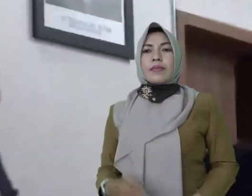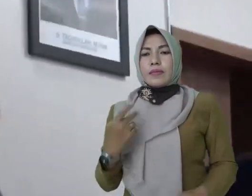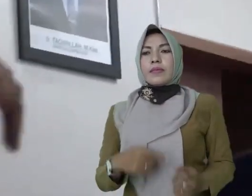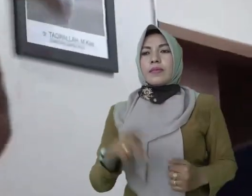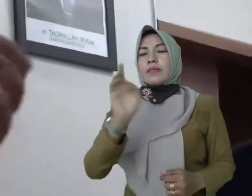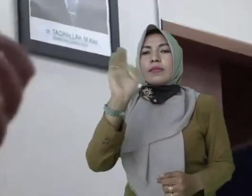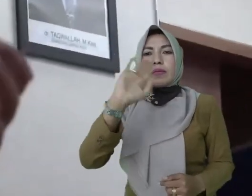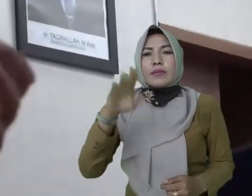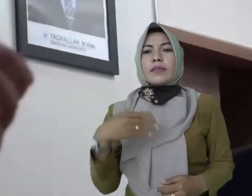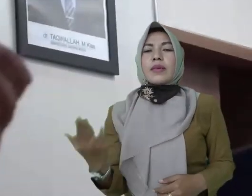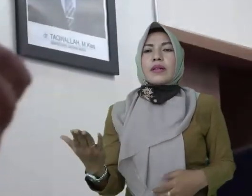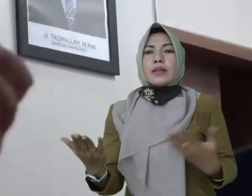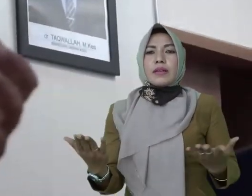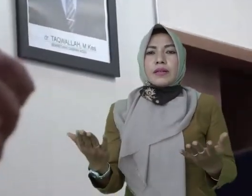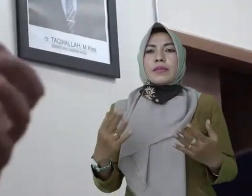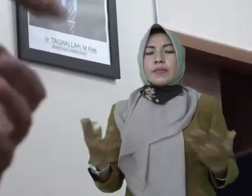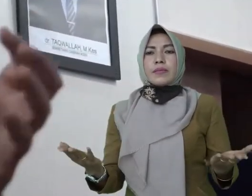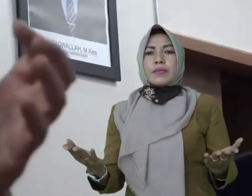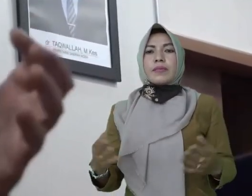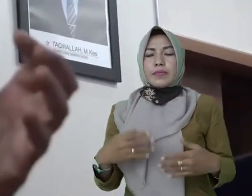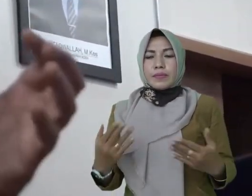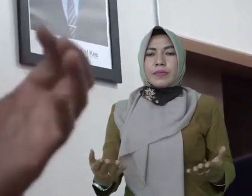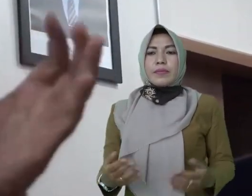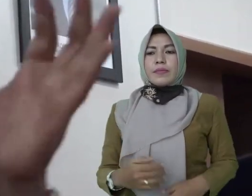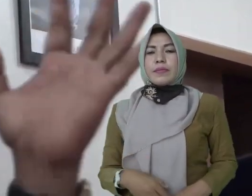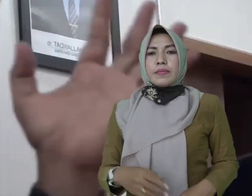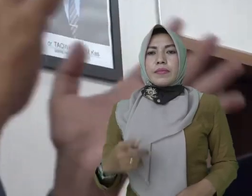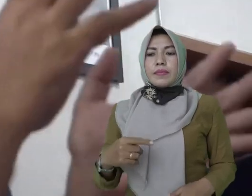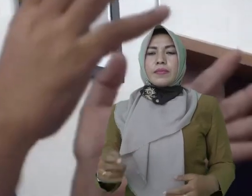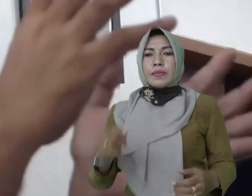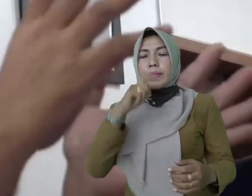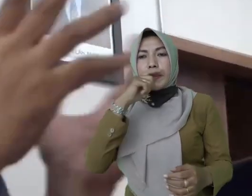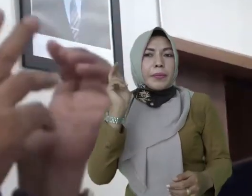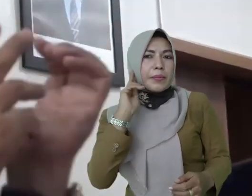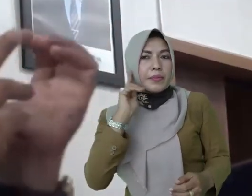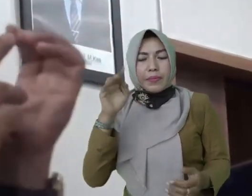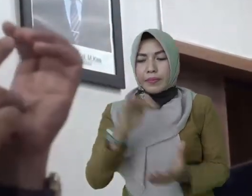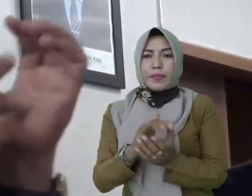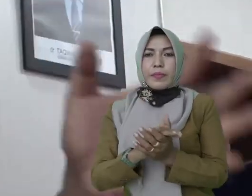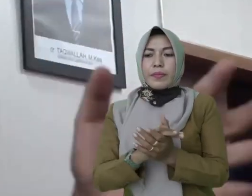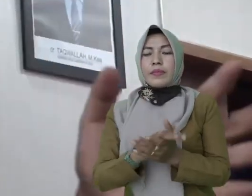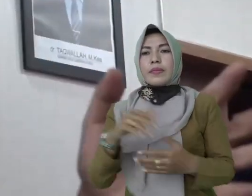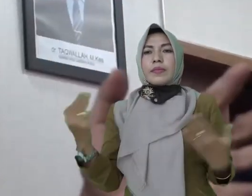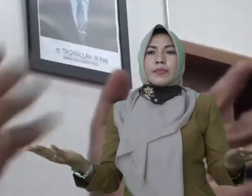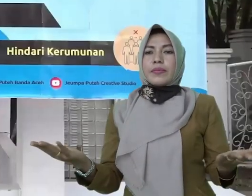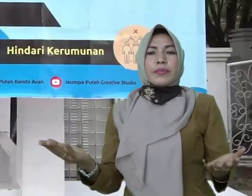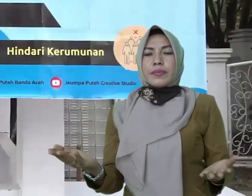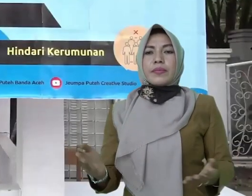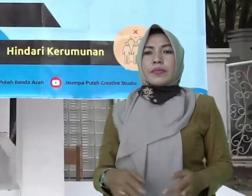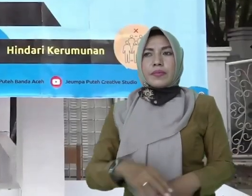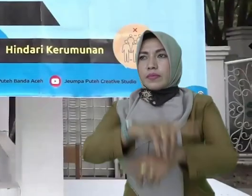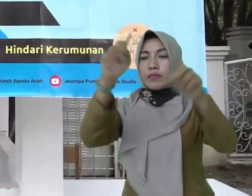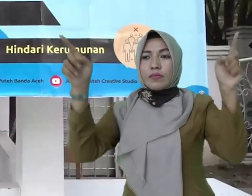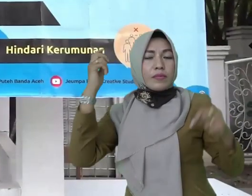kita. Itu ya, jadi jangan ada keadaan tindakan. Justru menyenangkan kalau ada orang tua datang, ini mau sekolah-sekolah, apa enggak